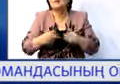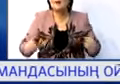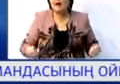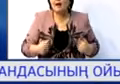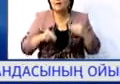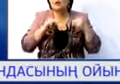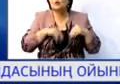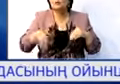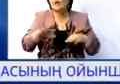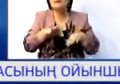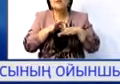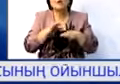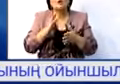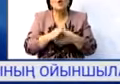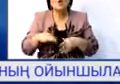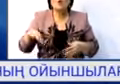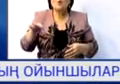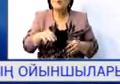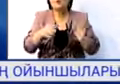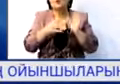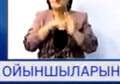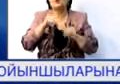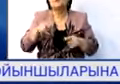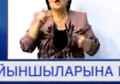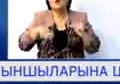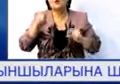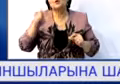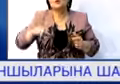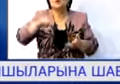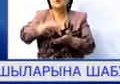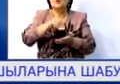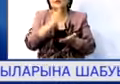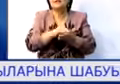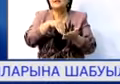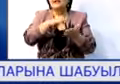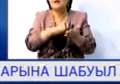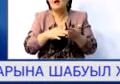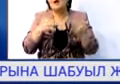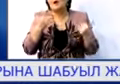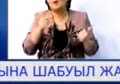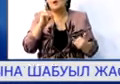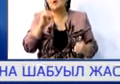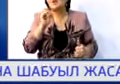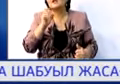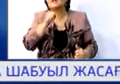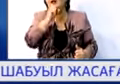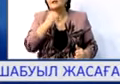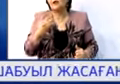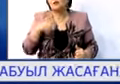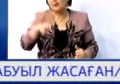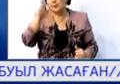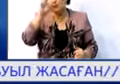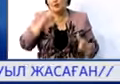жұмыстар аймағымызда да ұйымдастырылуда. Облыста 9000-нан астам студент жоба мүшесі ретінде тіркелген. Ал бүгін Қорқыт Ата атындағы Қызылорда